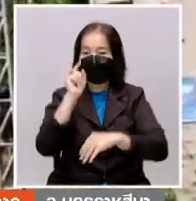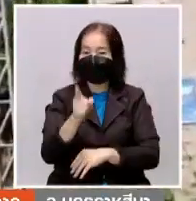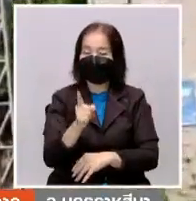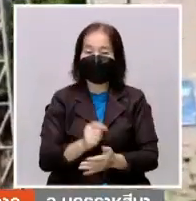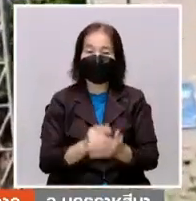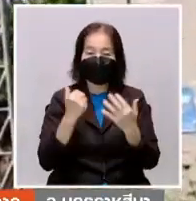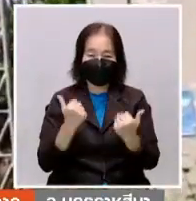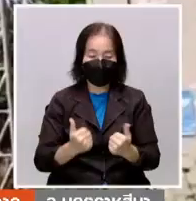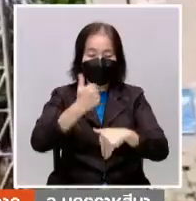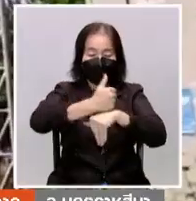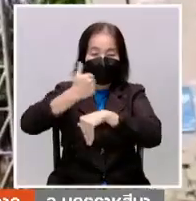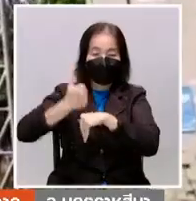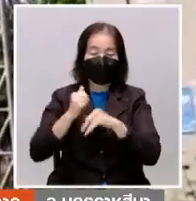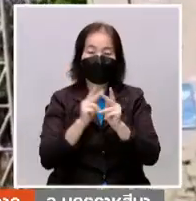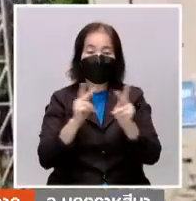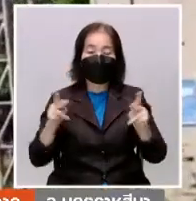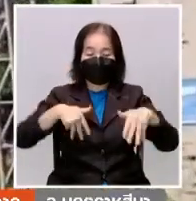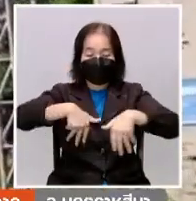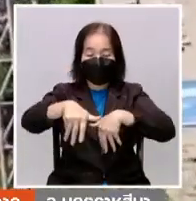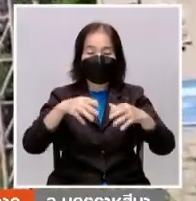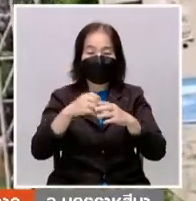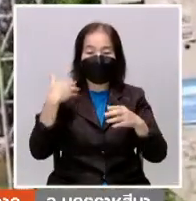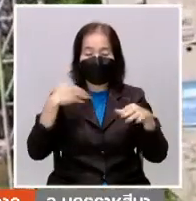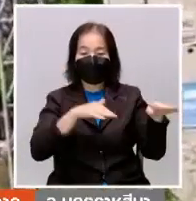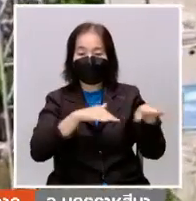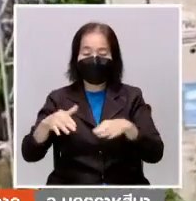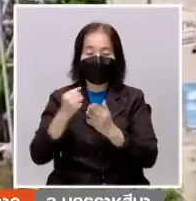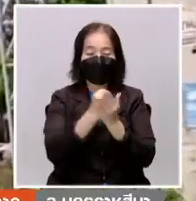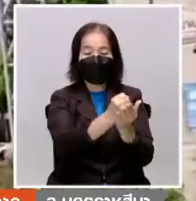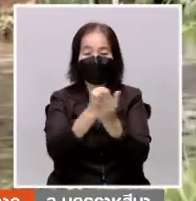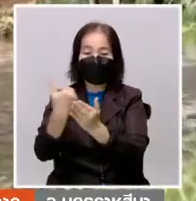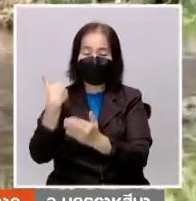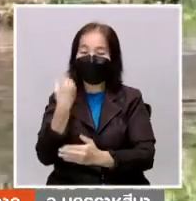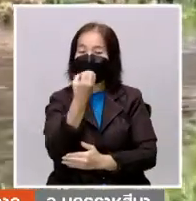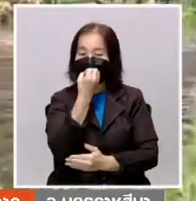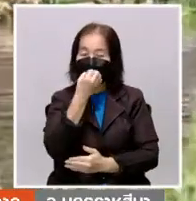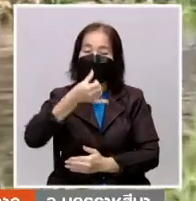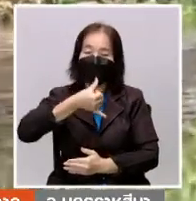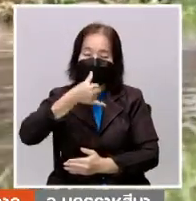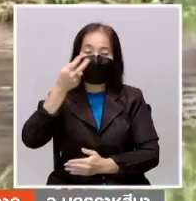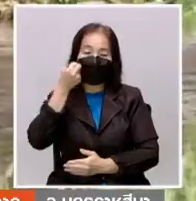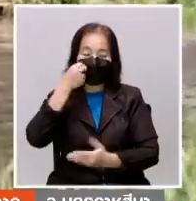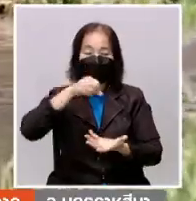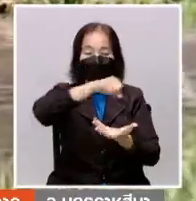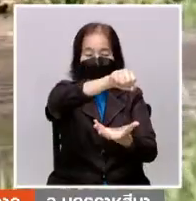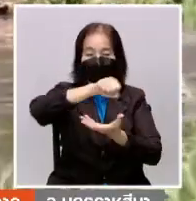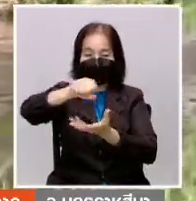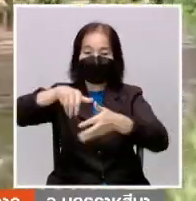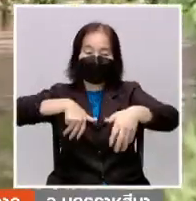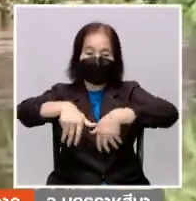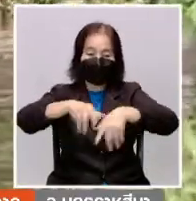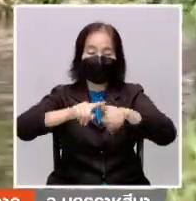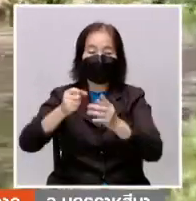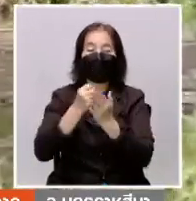อนนี้ทางผู้นำชุมชนก็เตรียมความพร้อมนะคะมีเต็นท์ให้ความช่วยเหลือนำอาหารและน้ำดื่มมามอบให้กับประชาชนในพื้น